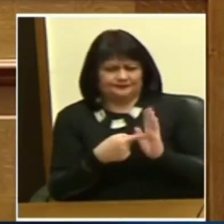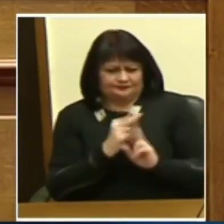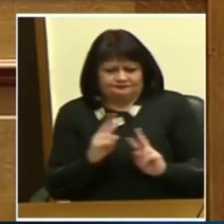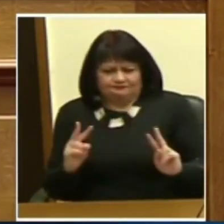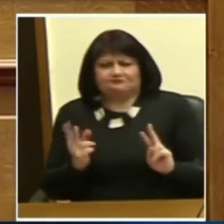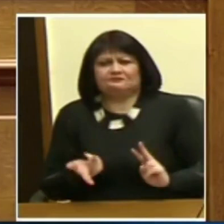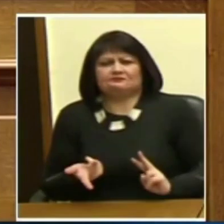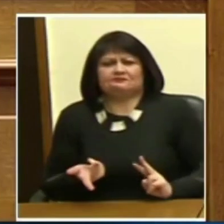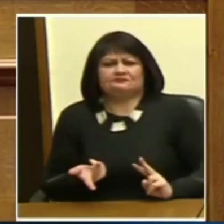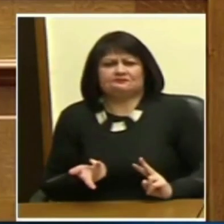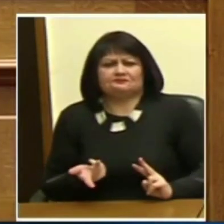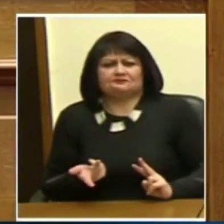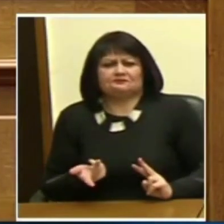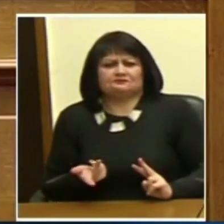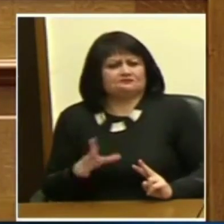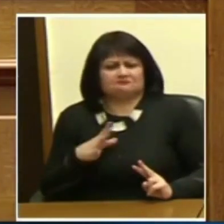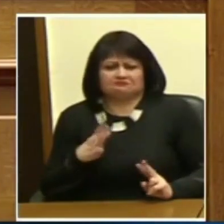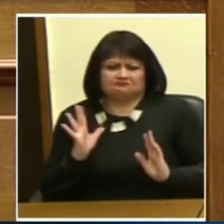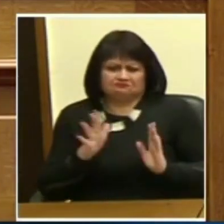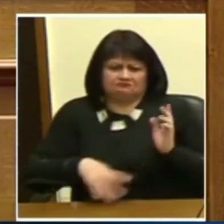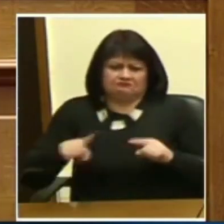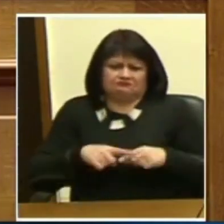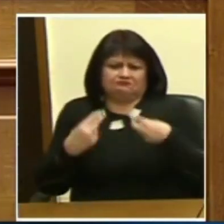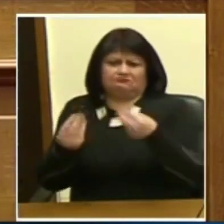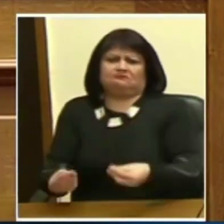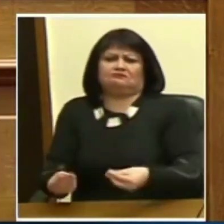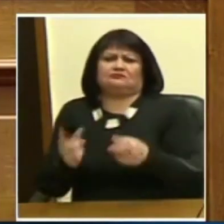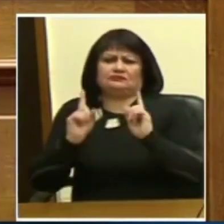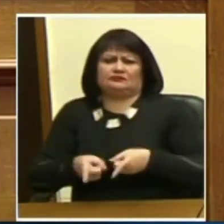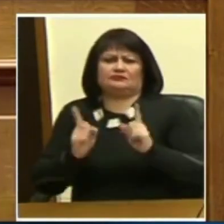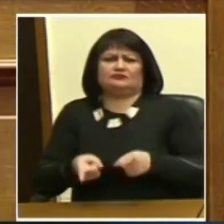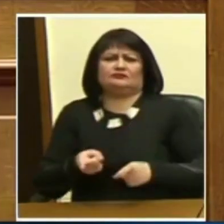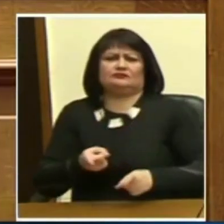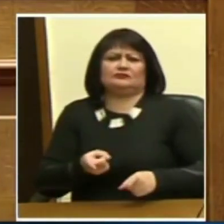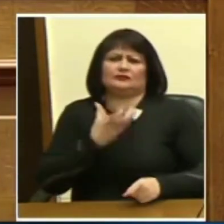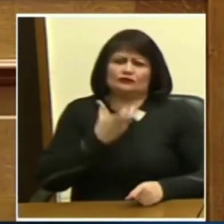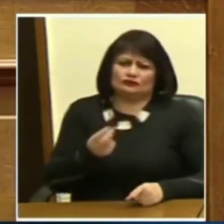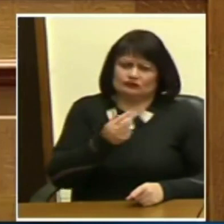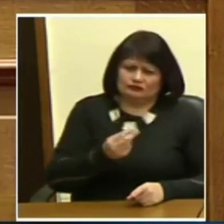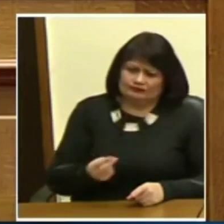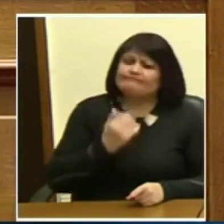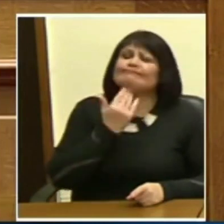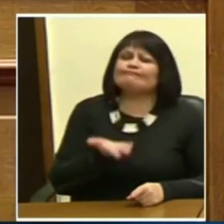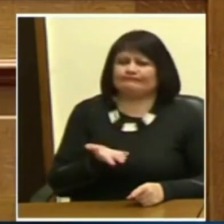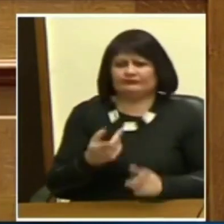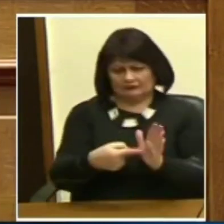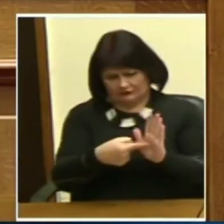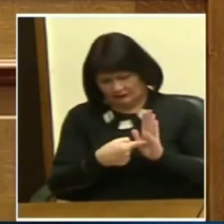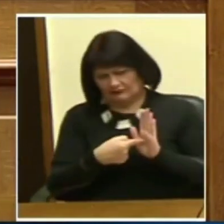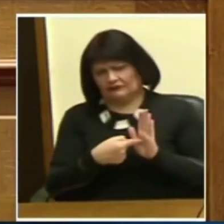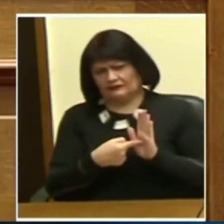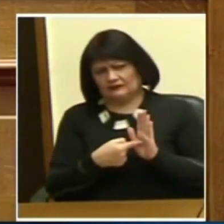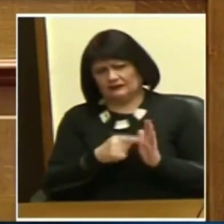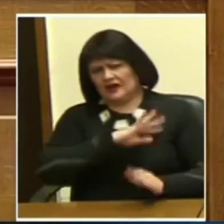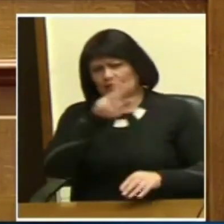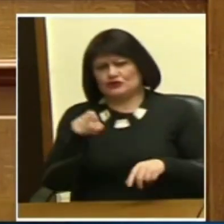ότι δεν έχετε πρόθεση να δώσετε στο λαό τη δύναμη να αποφασίσει για πολύ σημαντικά θέματα, όπως άλλωστε έχετε δείξει και μέχρι